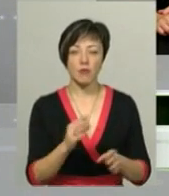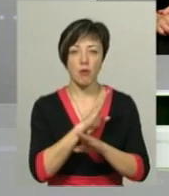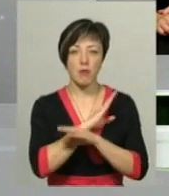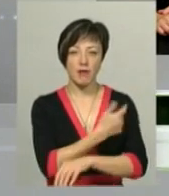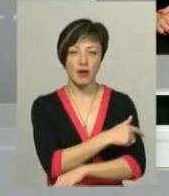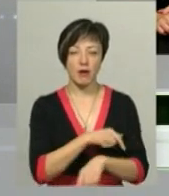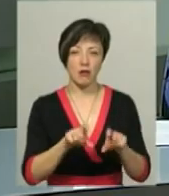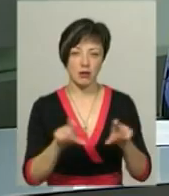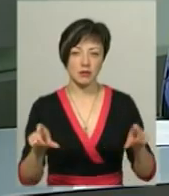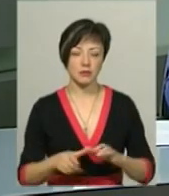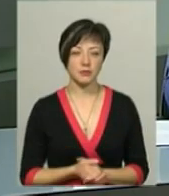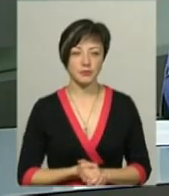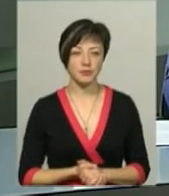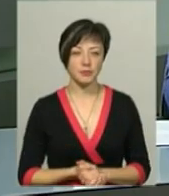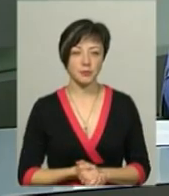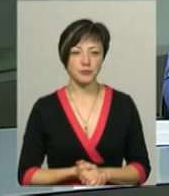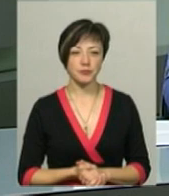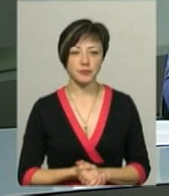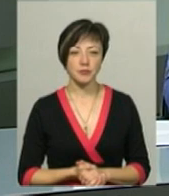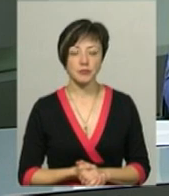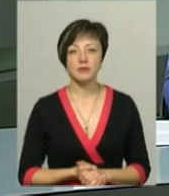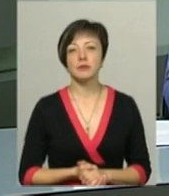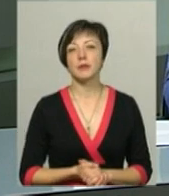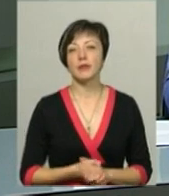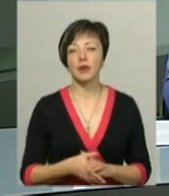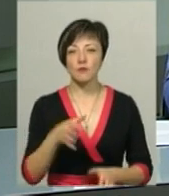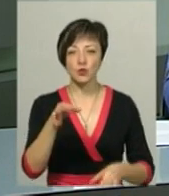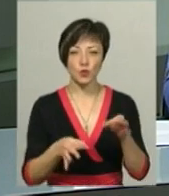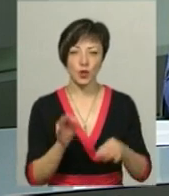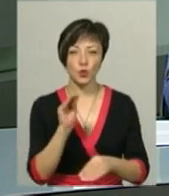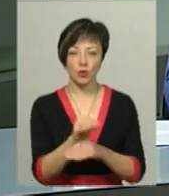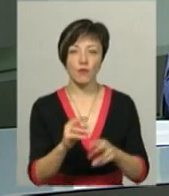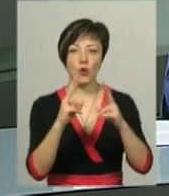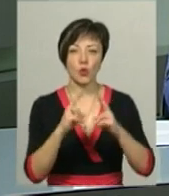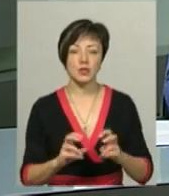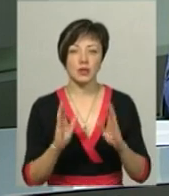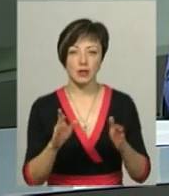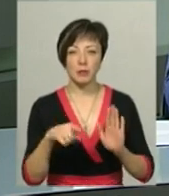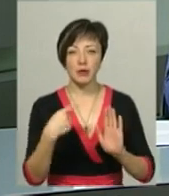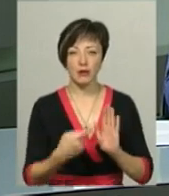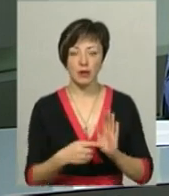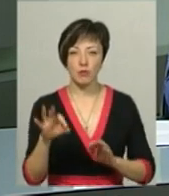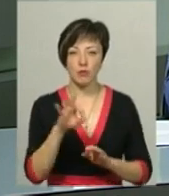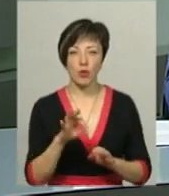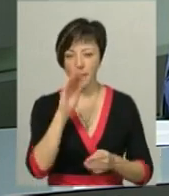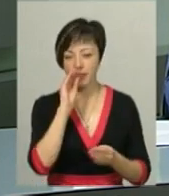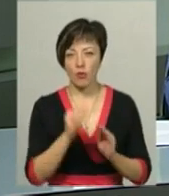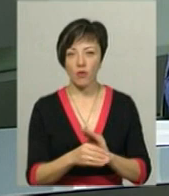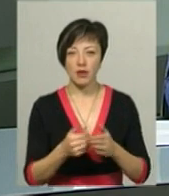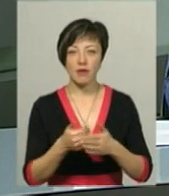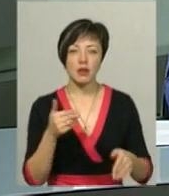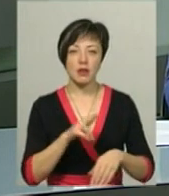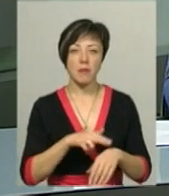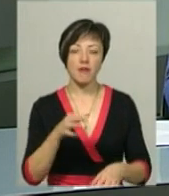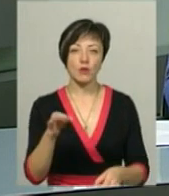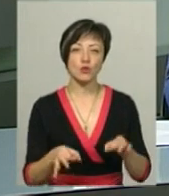лікарні. За словами Інни Глеги, у суді додатково розглядатиметься питання про його переховування від